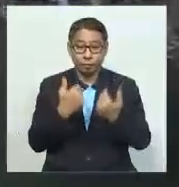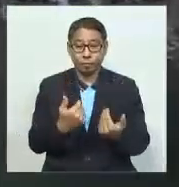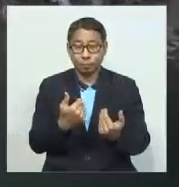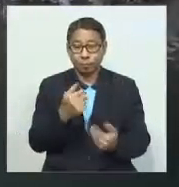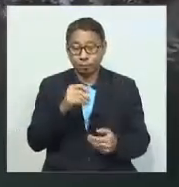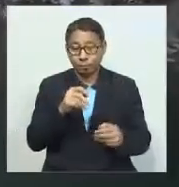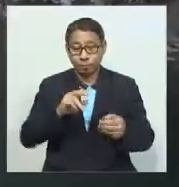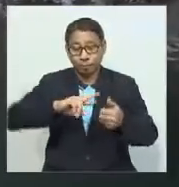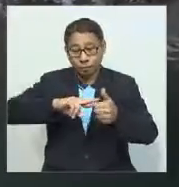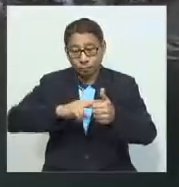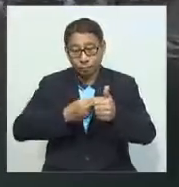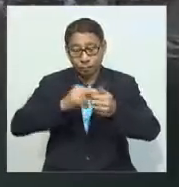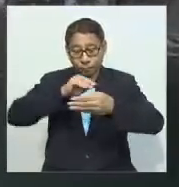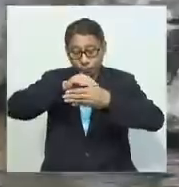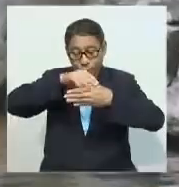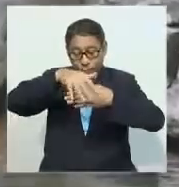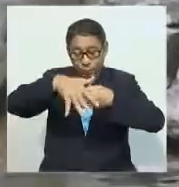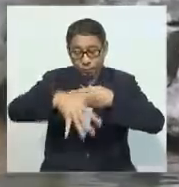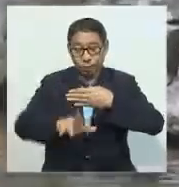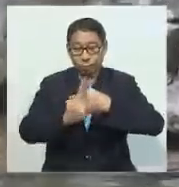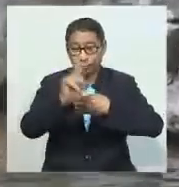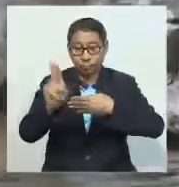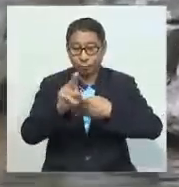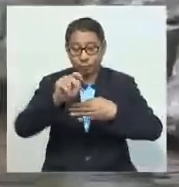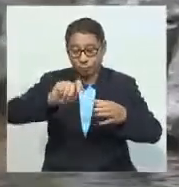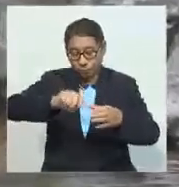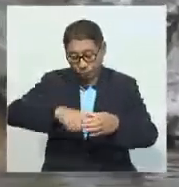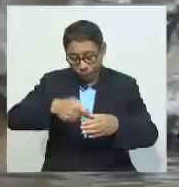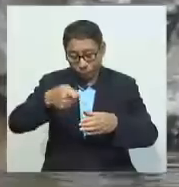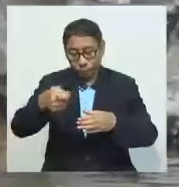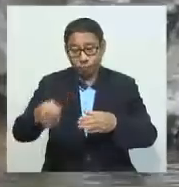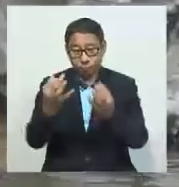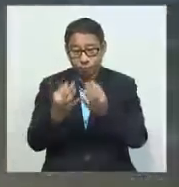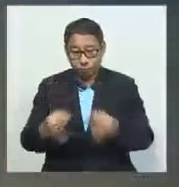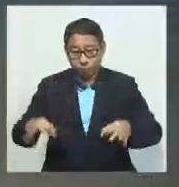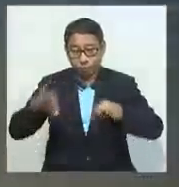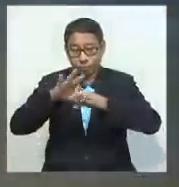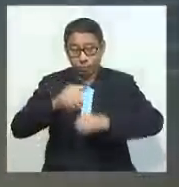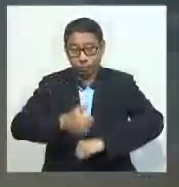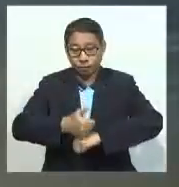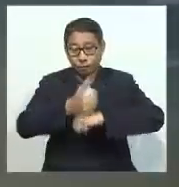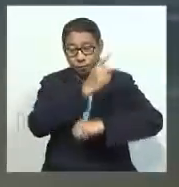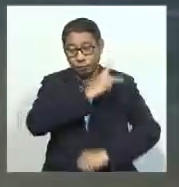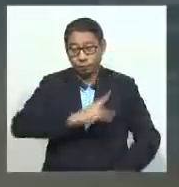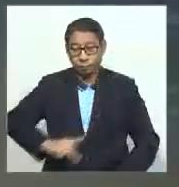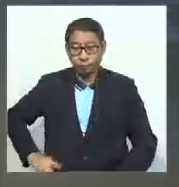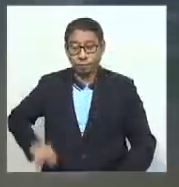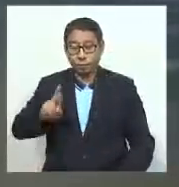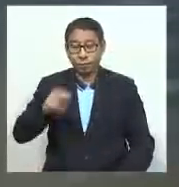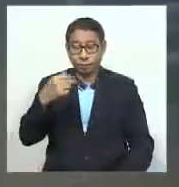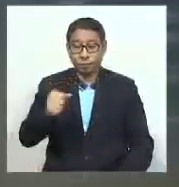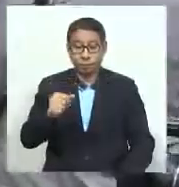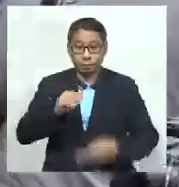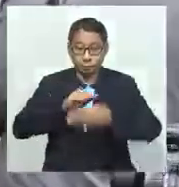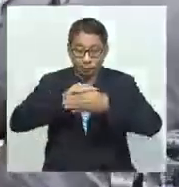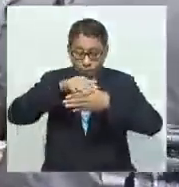ครับซึ่งเป็นต้นน้ำที่จะใช้ในพิธีพลีกรรมตักน้ำศักดิ์สิทธิ์และพิธีทำน้ำอภิเษกของจังหวัดพะเยานะครับสำหรับ